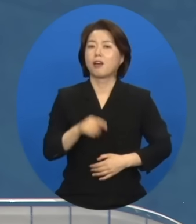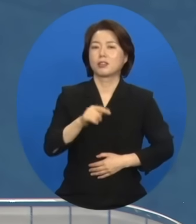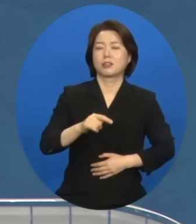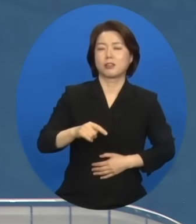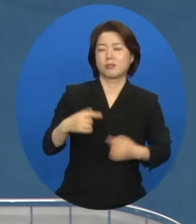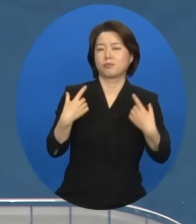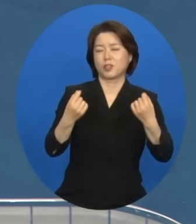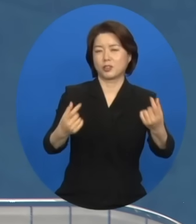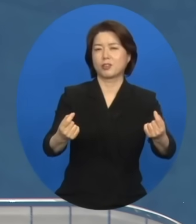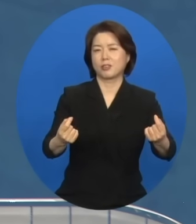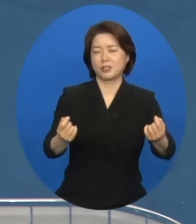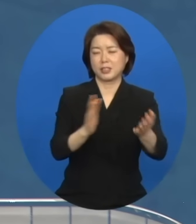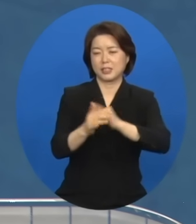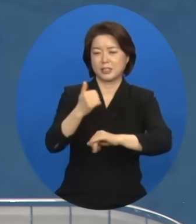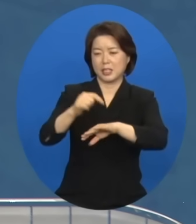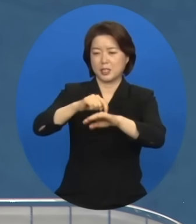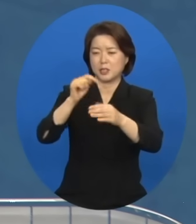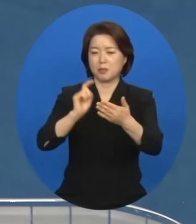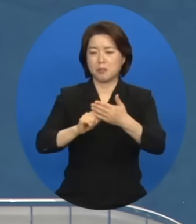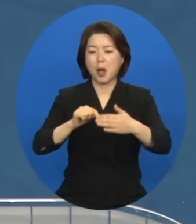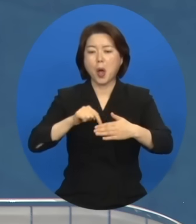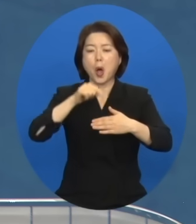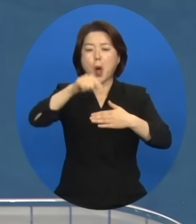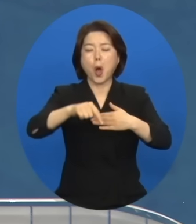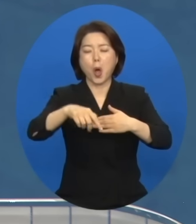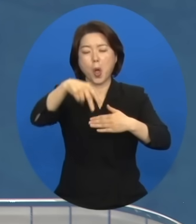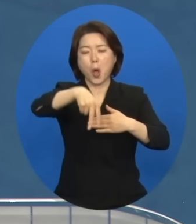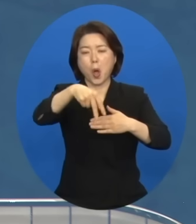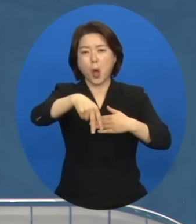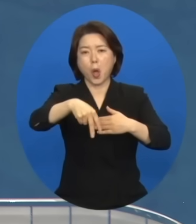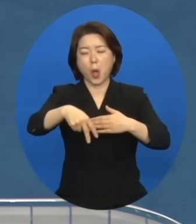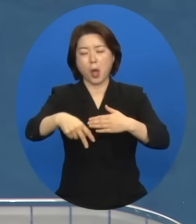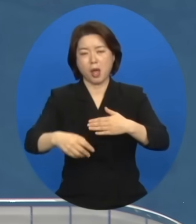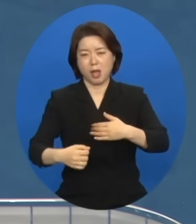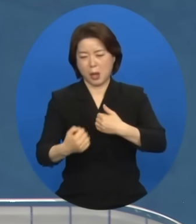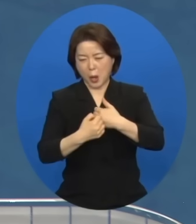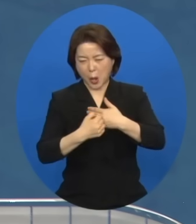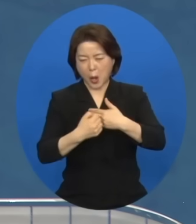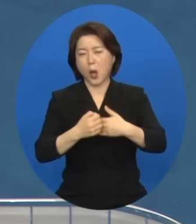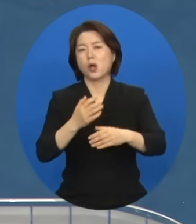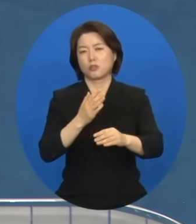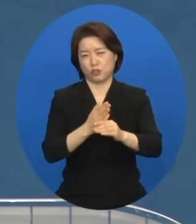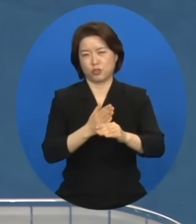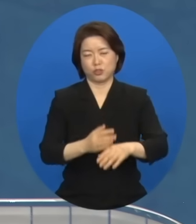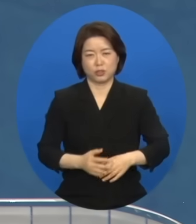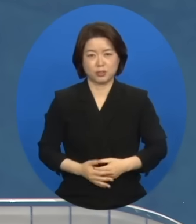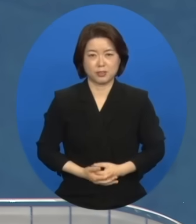아직도 예수님을 마음 문 바깥에 세워두고 있는 사람입니다.